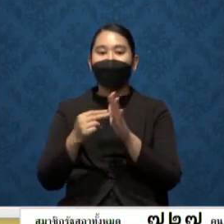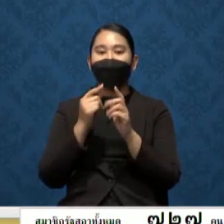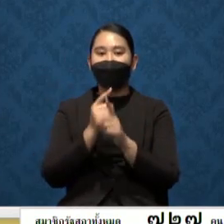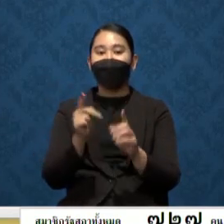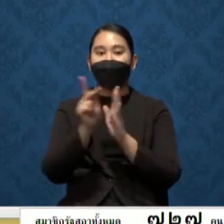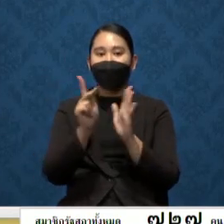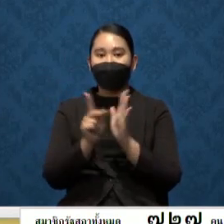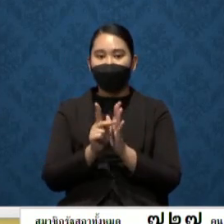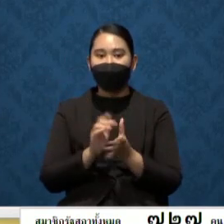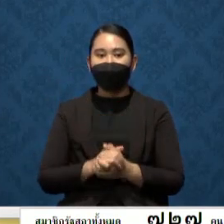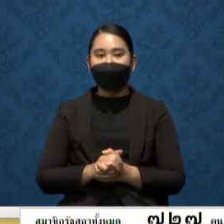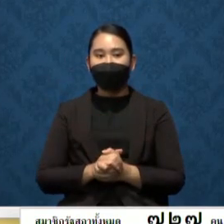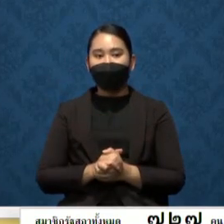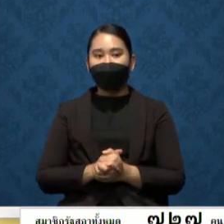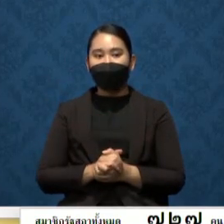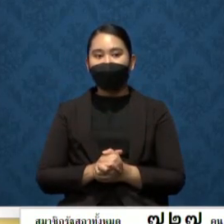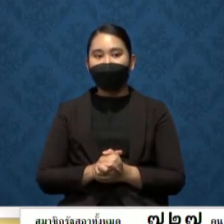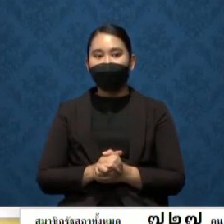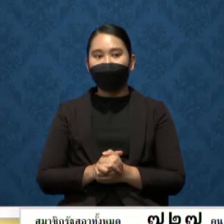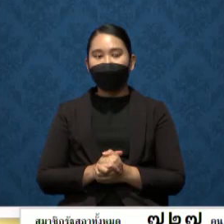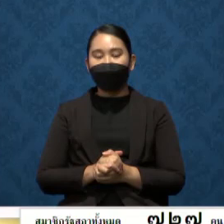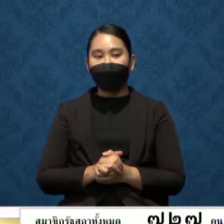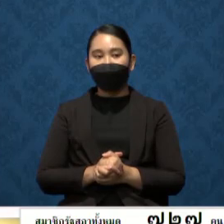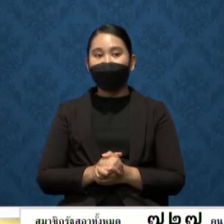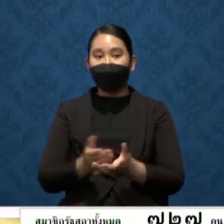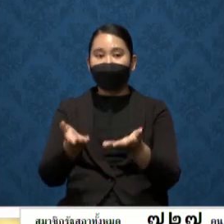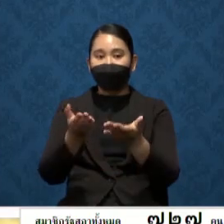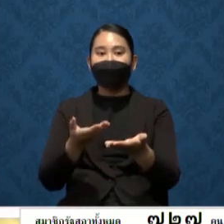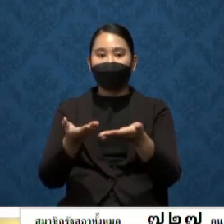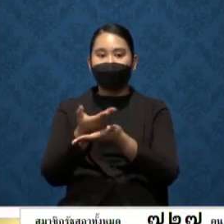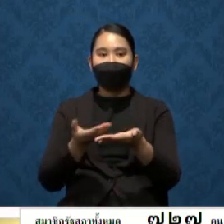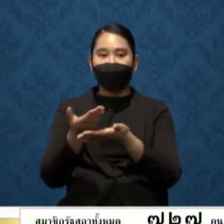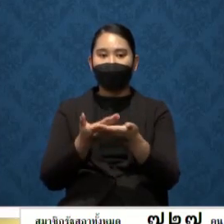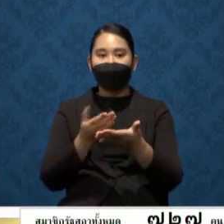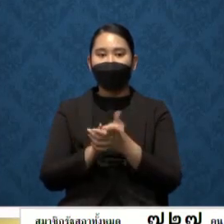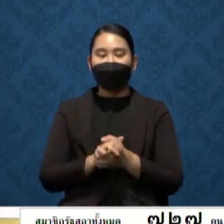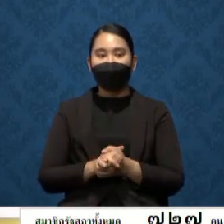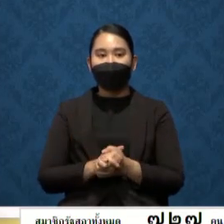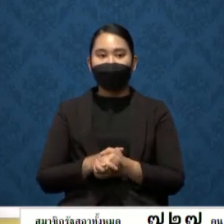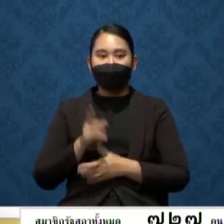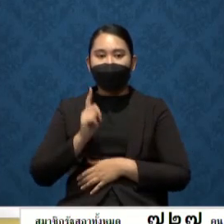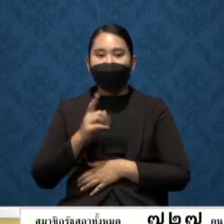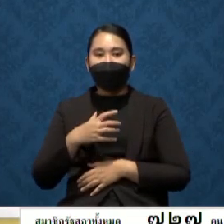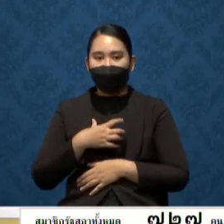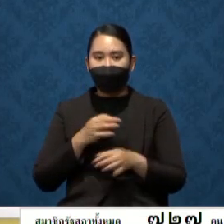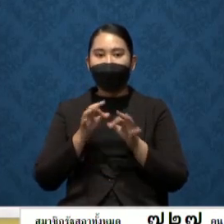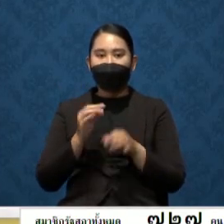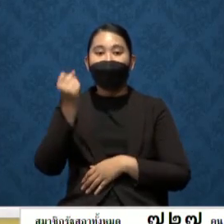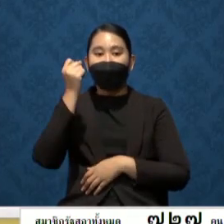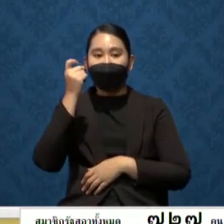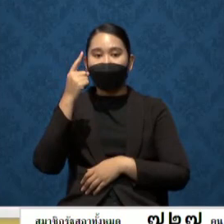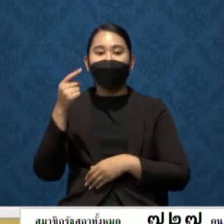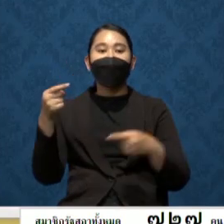ฉบับนี้ขึ้นมานะครับก็ลองพี่นาดูนะครับจริงๆก็อยากให้ทำความเข้าใจให้ตรงกัน